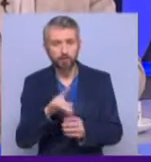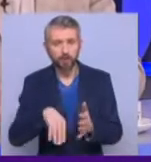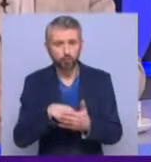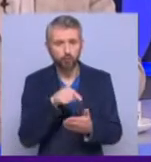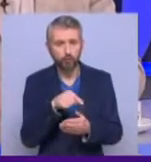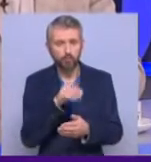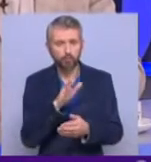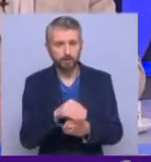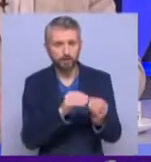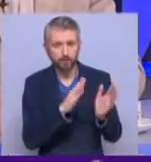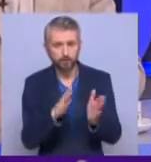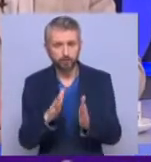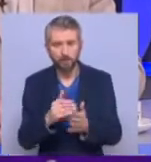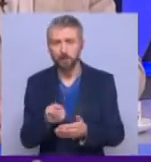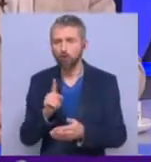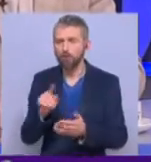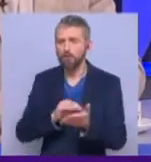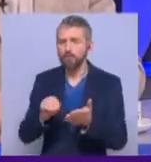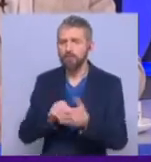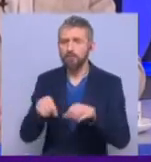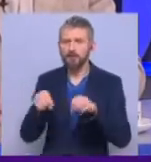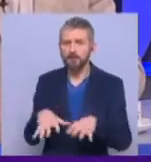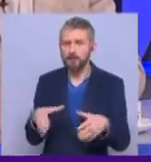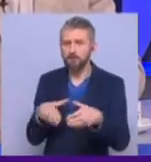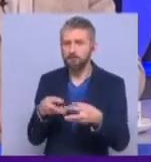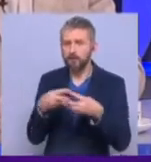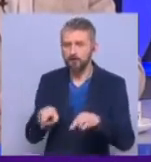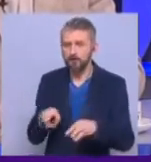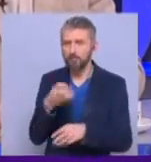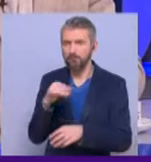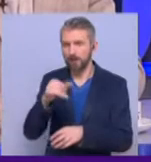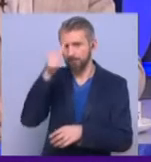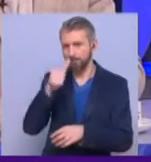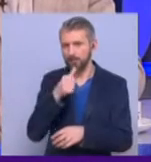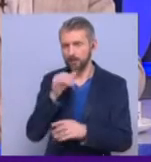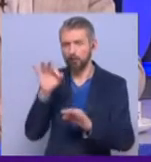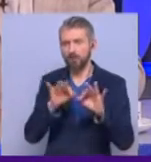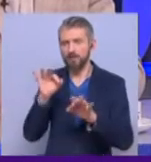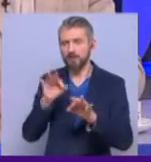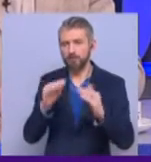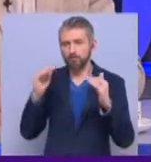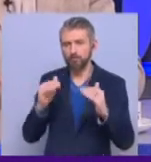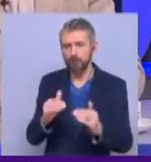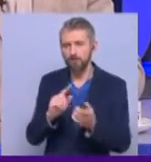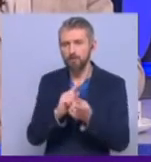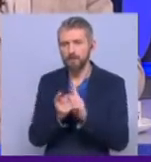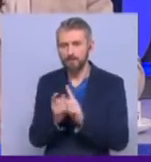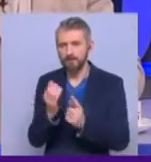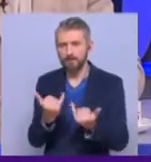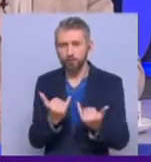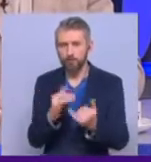цього ви будете стабілізувати історію. Ось те, що написано в постановленні правительства. В маї місяці там коефіцієнт понижаючий міняється з